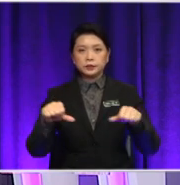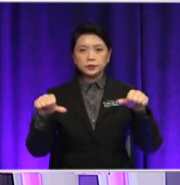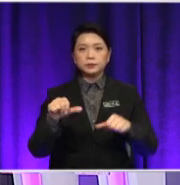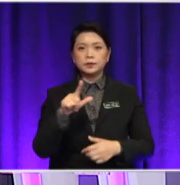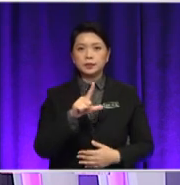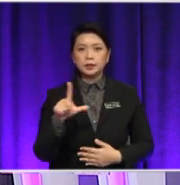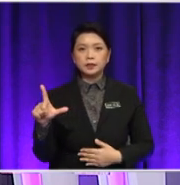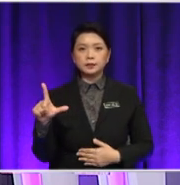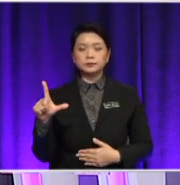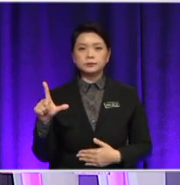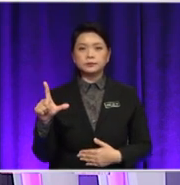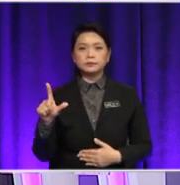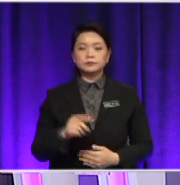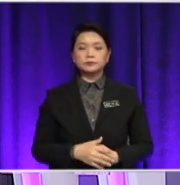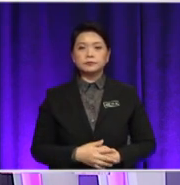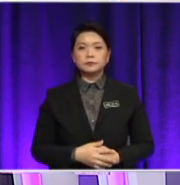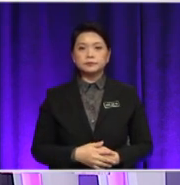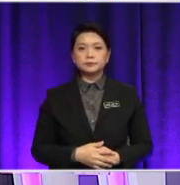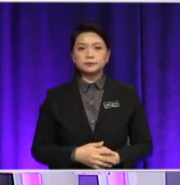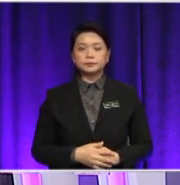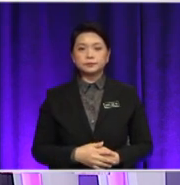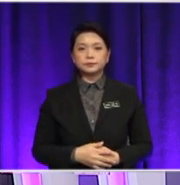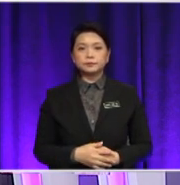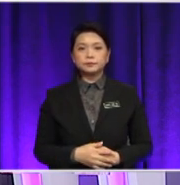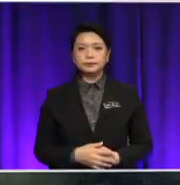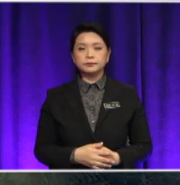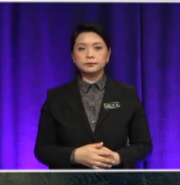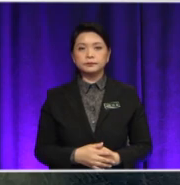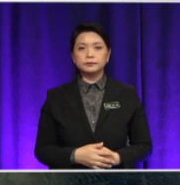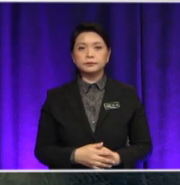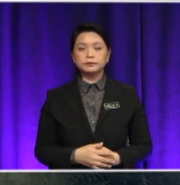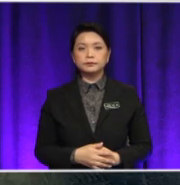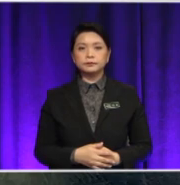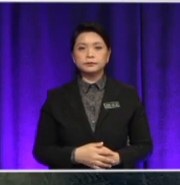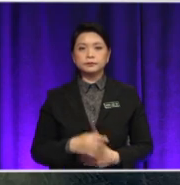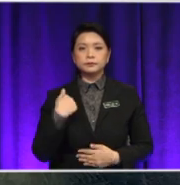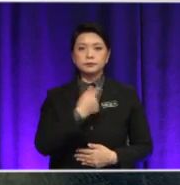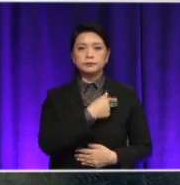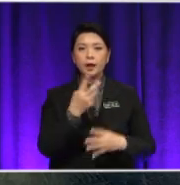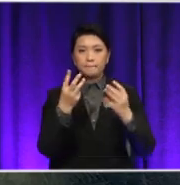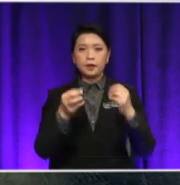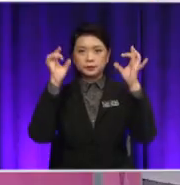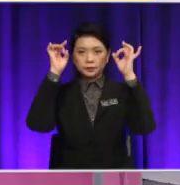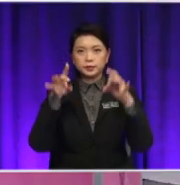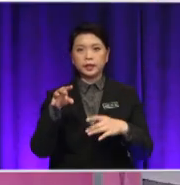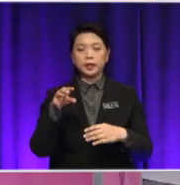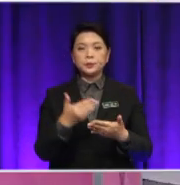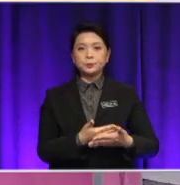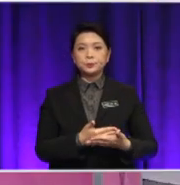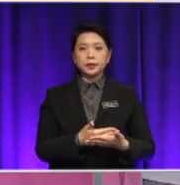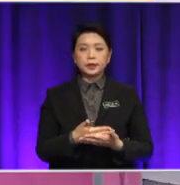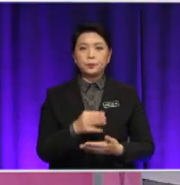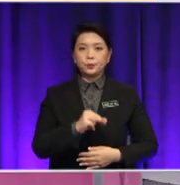uji minda. Kita nak uji siapa ni Cikgu Hakim? Kita nak uji anak murid kita dan mereka akan mewakili warna